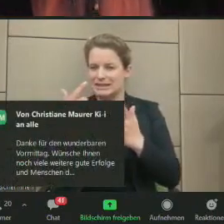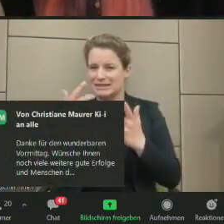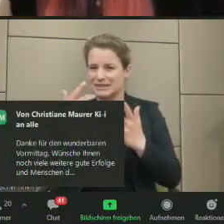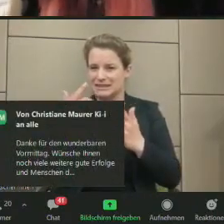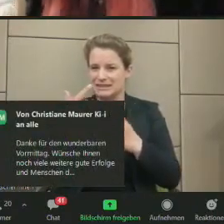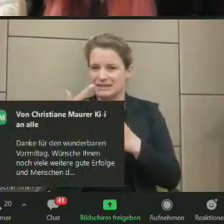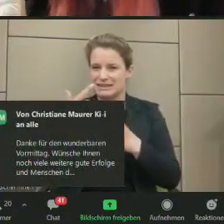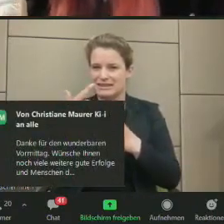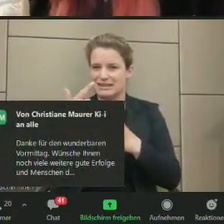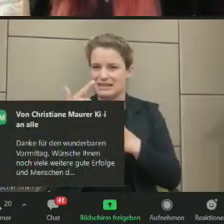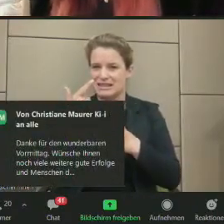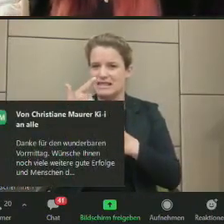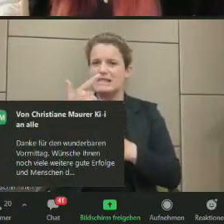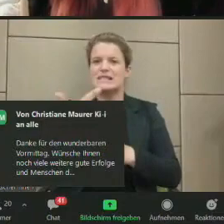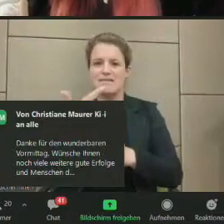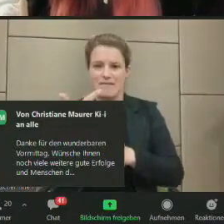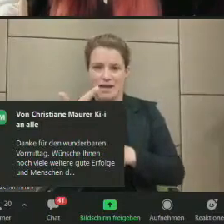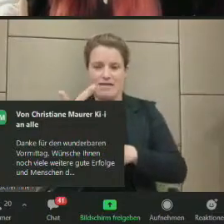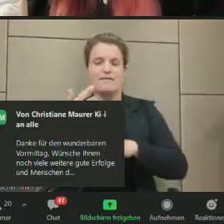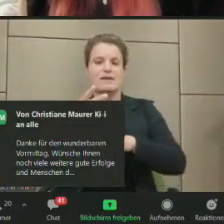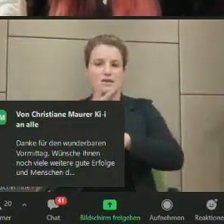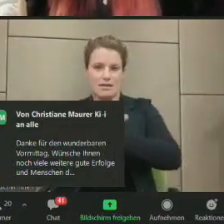Erkrankungen hat,